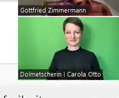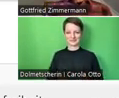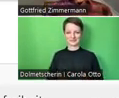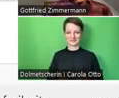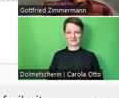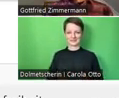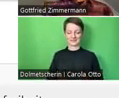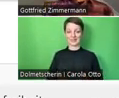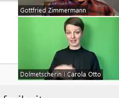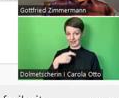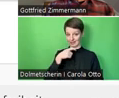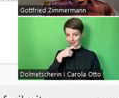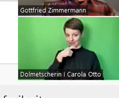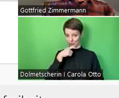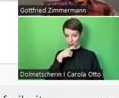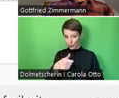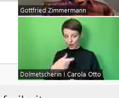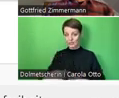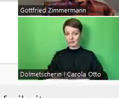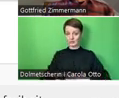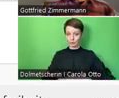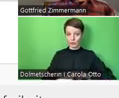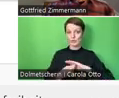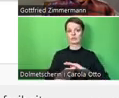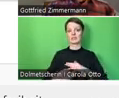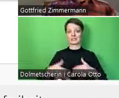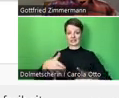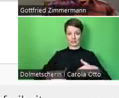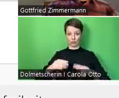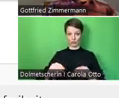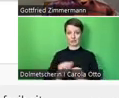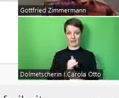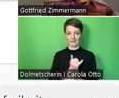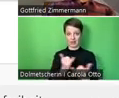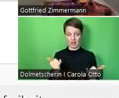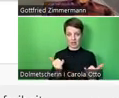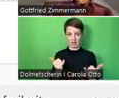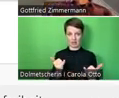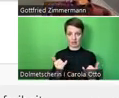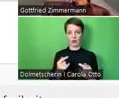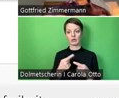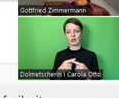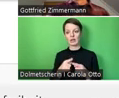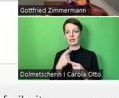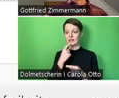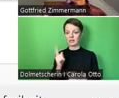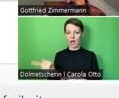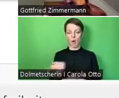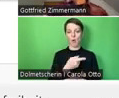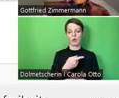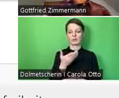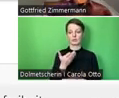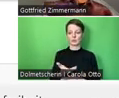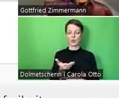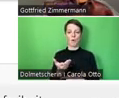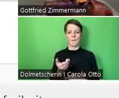Word unterstützt uns also in der Tastaturbedienung und unterstützt uns auch in manchen anderen Dingen, zum Beispiel, dass sowas nicht passieren